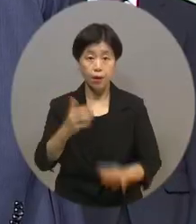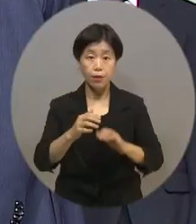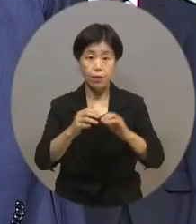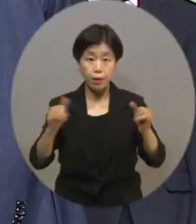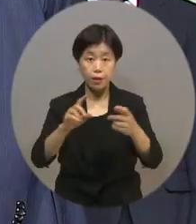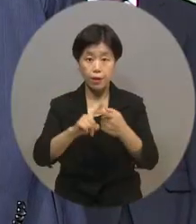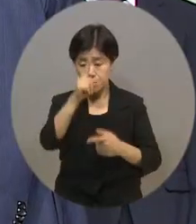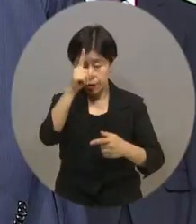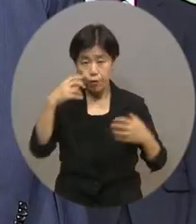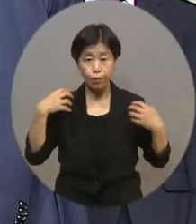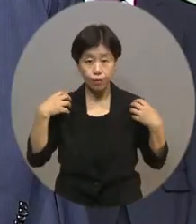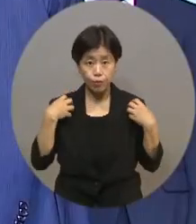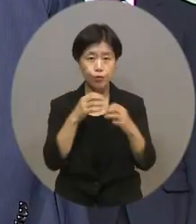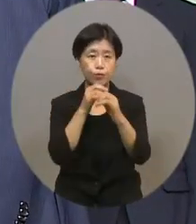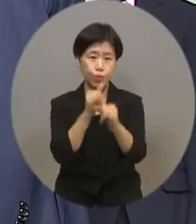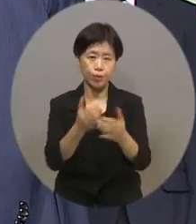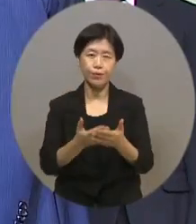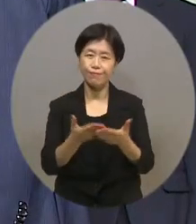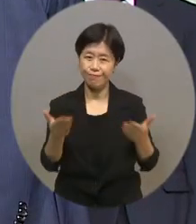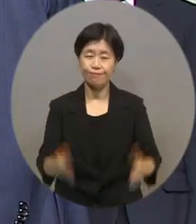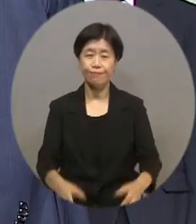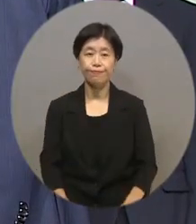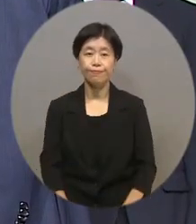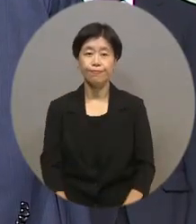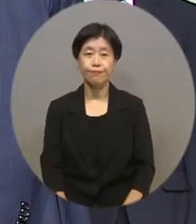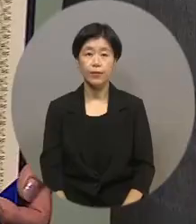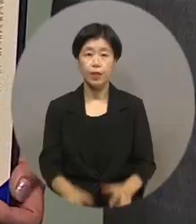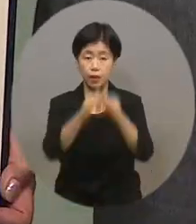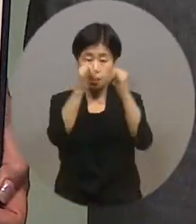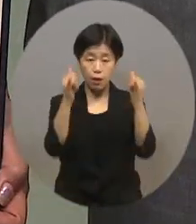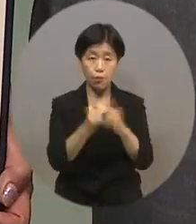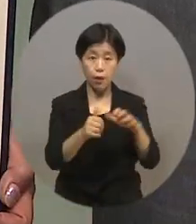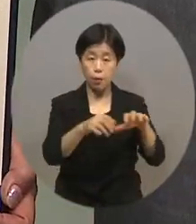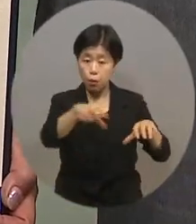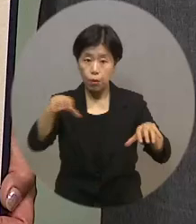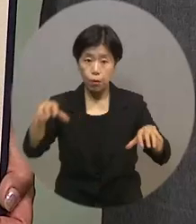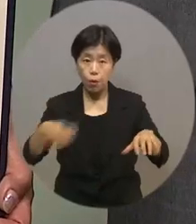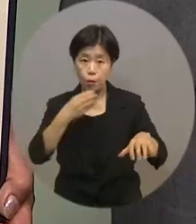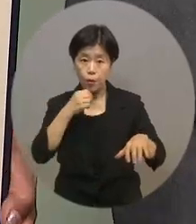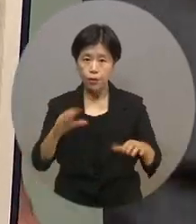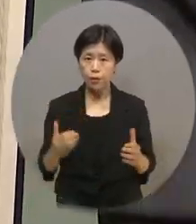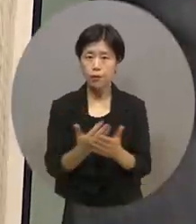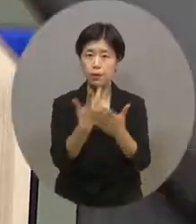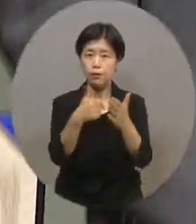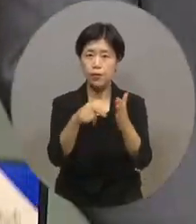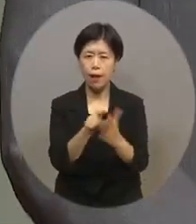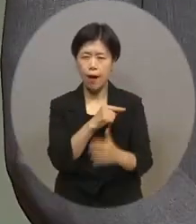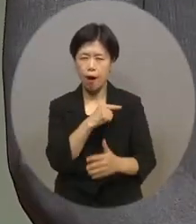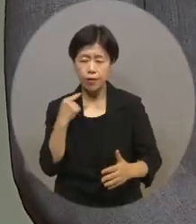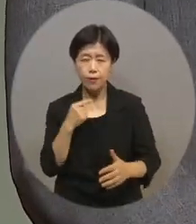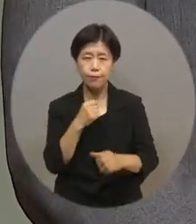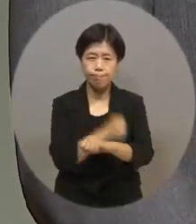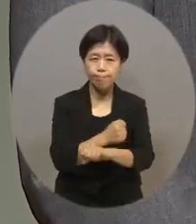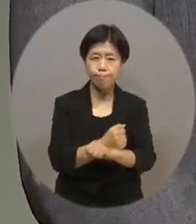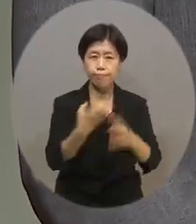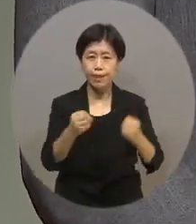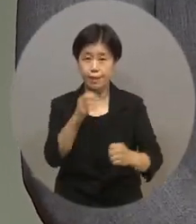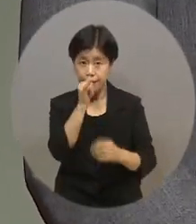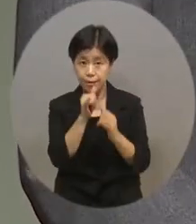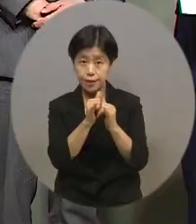정부 포상 등 각종 포상을 수여했습니다. 사회 곳곳에서 복지 증진을 위해 헌신해온 사회복지인들을